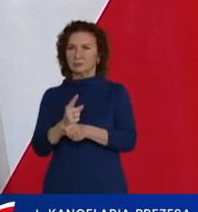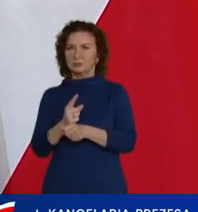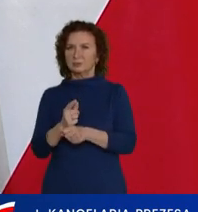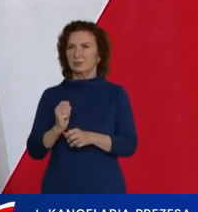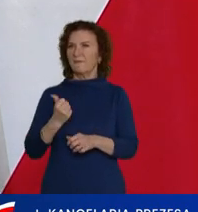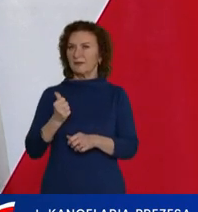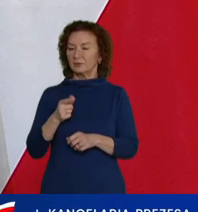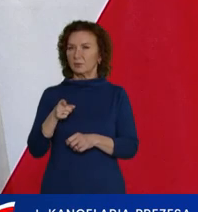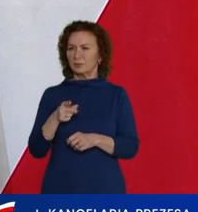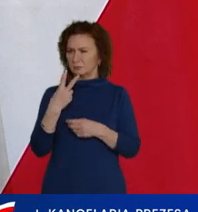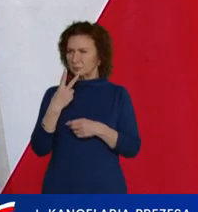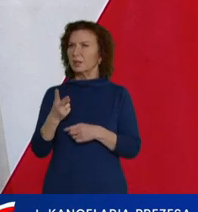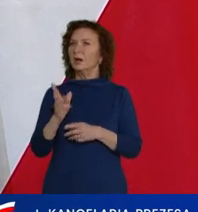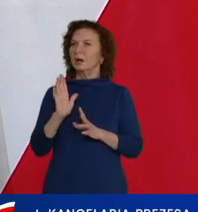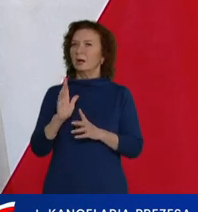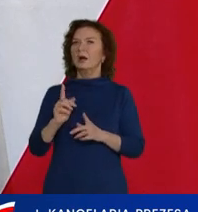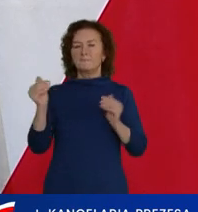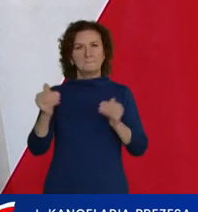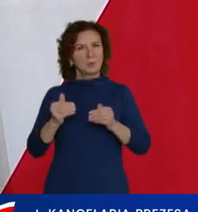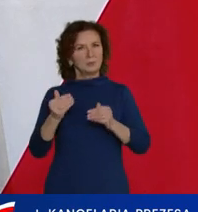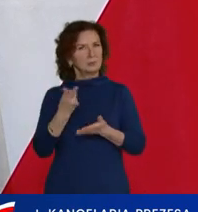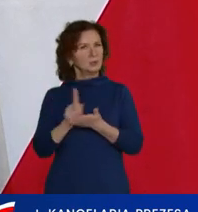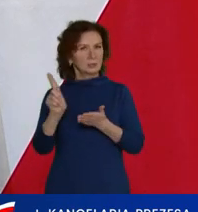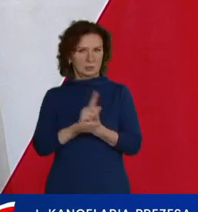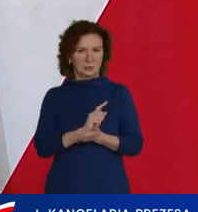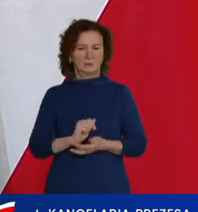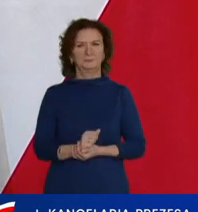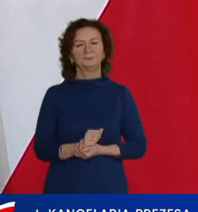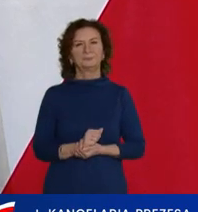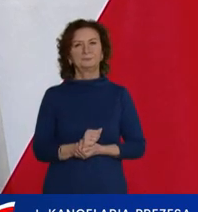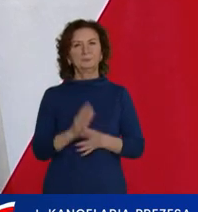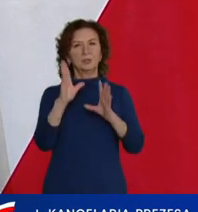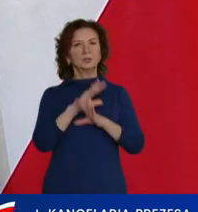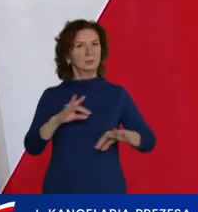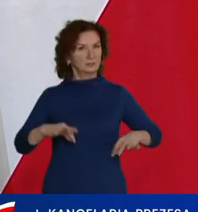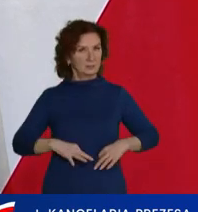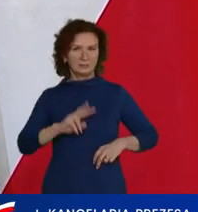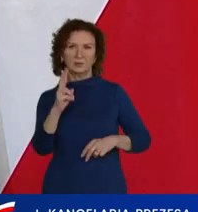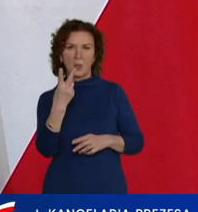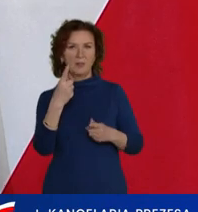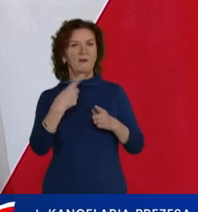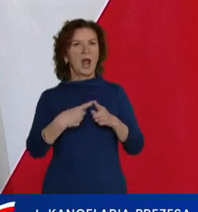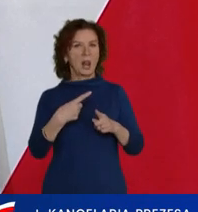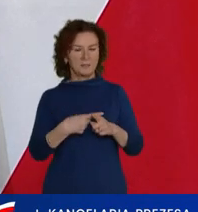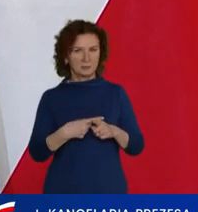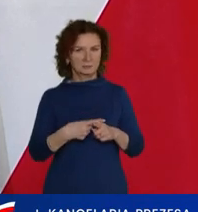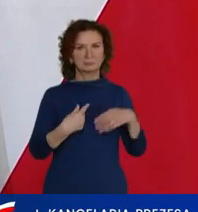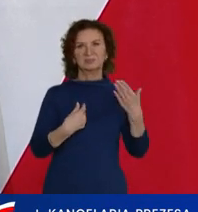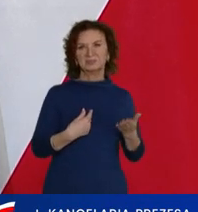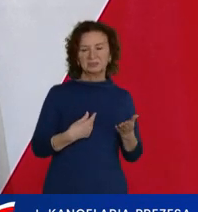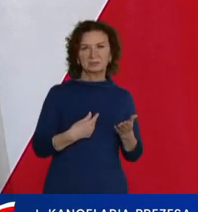kwalifikujące na istnienie tych ryzyk. Szanowni Państwo, te dwa elementy, czyli z jednej